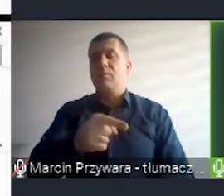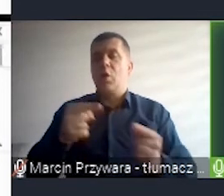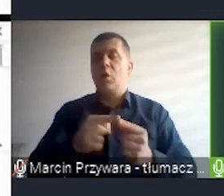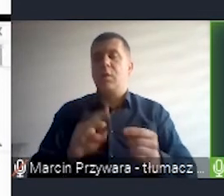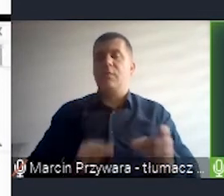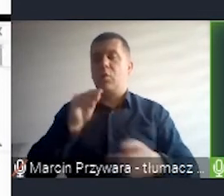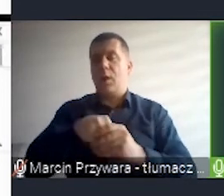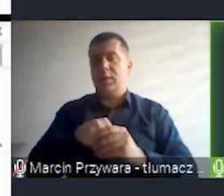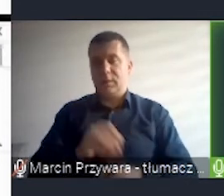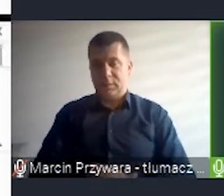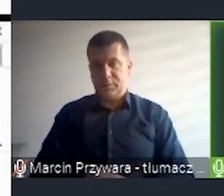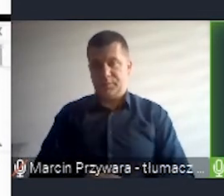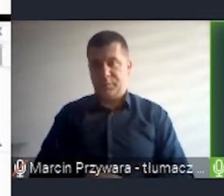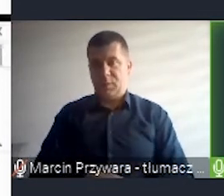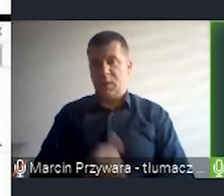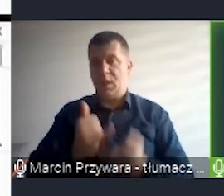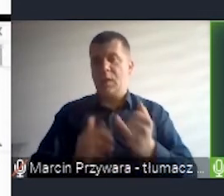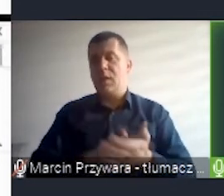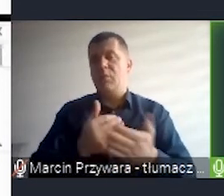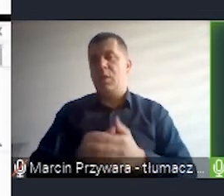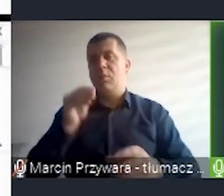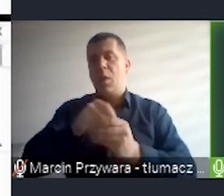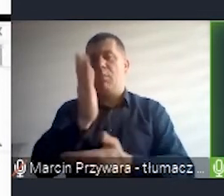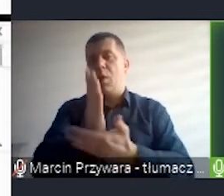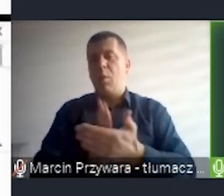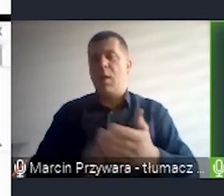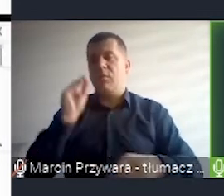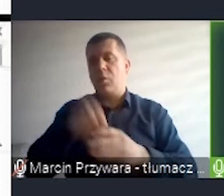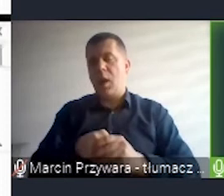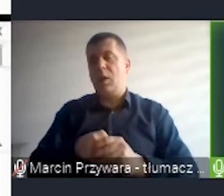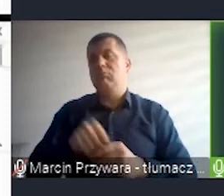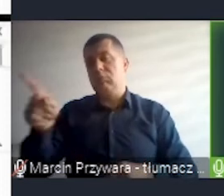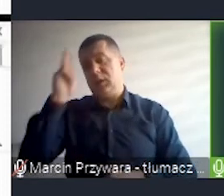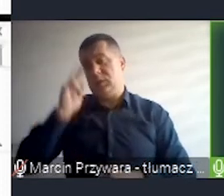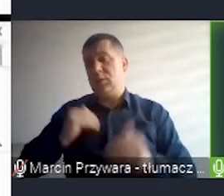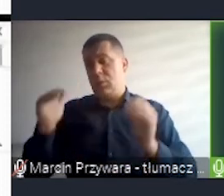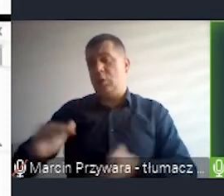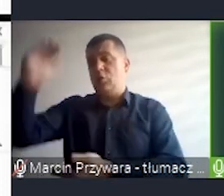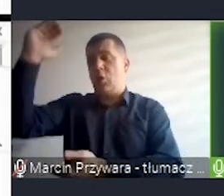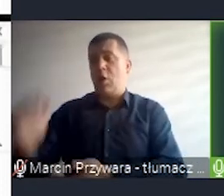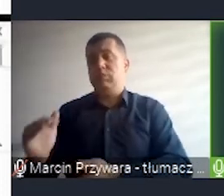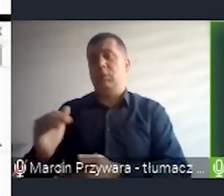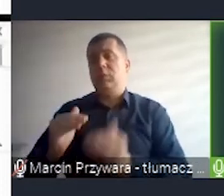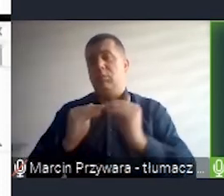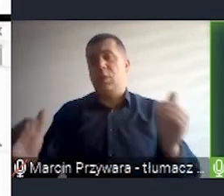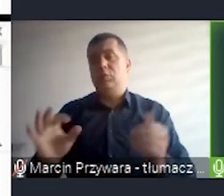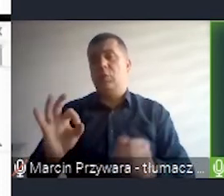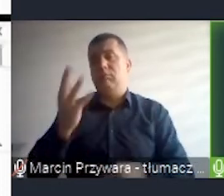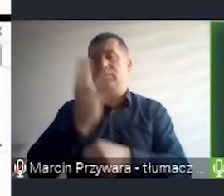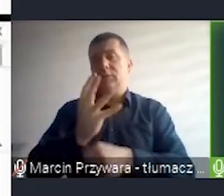wniesiony wkład. Czyli jeśli wnieśliście tylko połowę wkładu, to instytucja może obniżyć poziom dofinansowania do